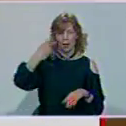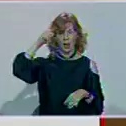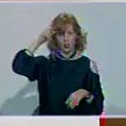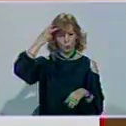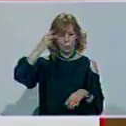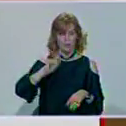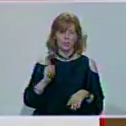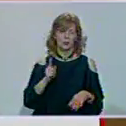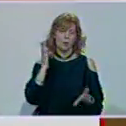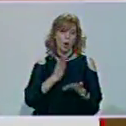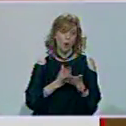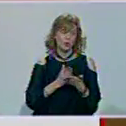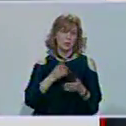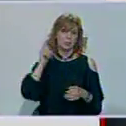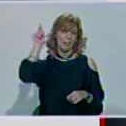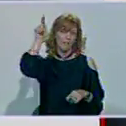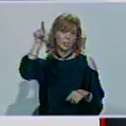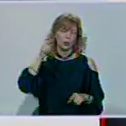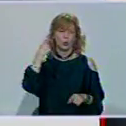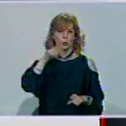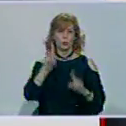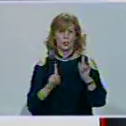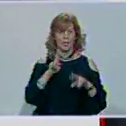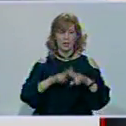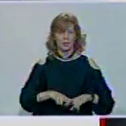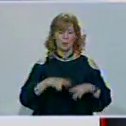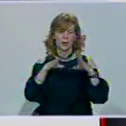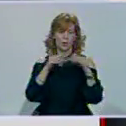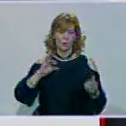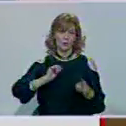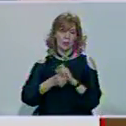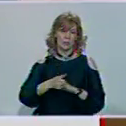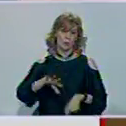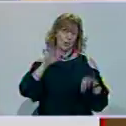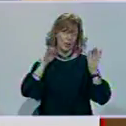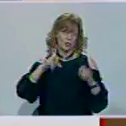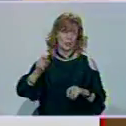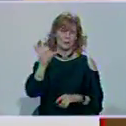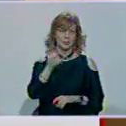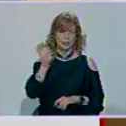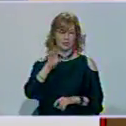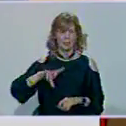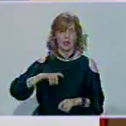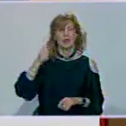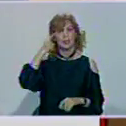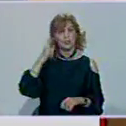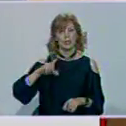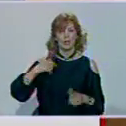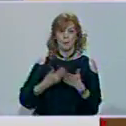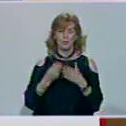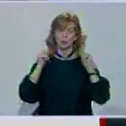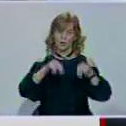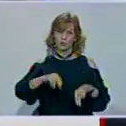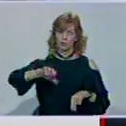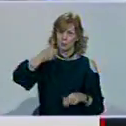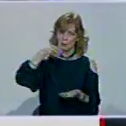decizie în ceea ce privește viitorul său, nu știe dacă își va continua studiile în România sau va alege să plece în străinătate. Este convins însă că pentru a ajunge pe primul